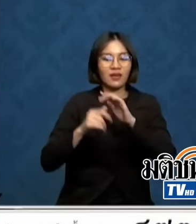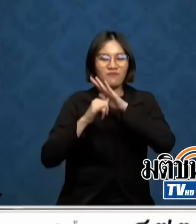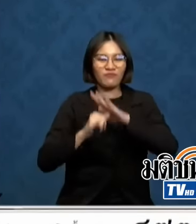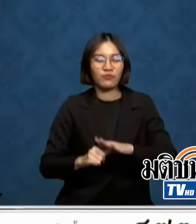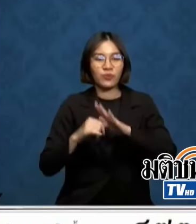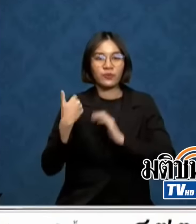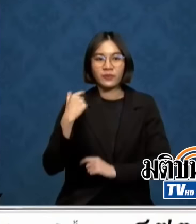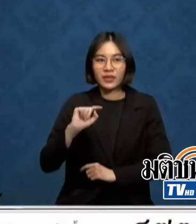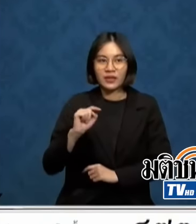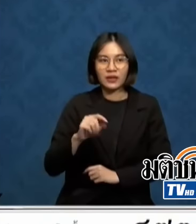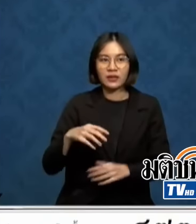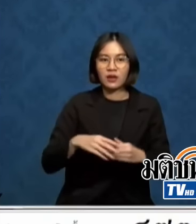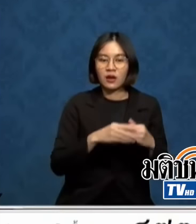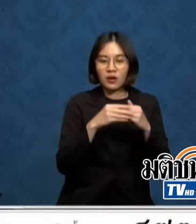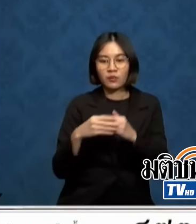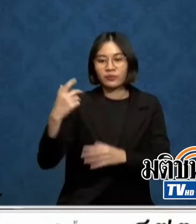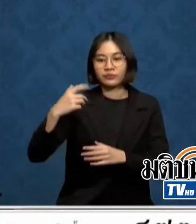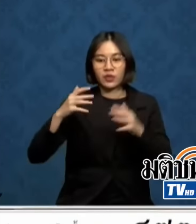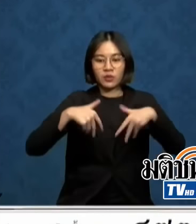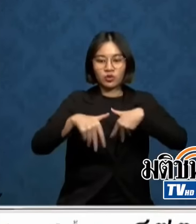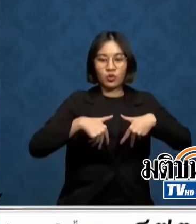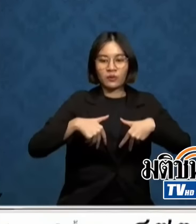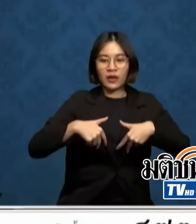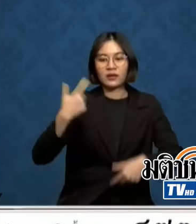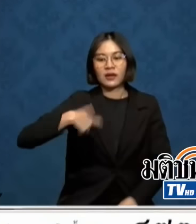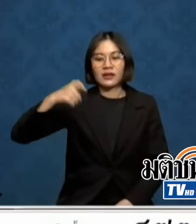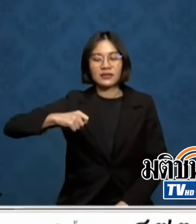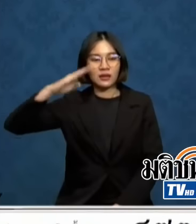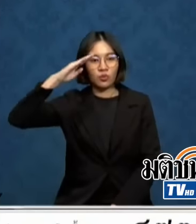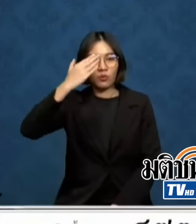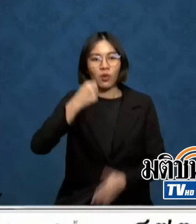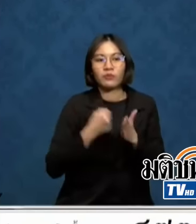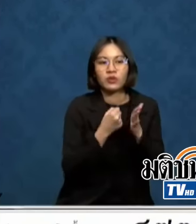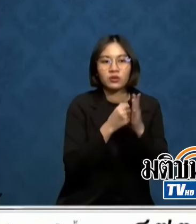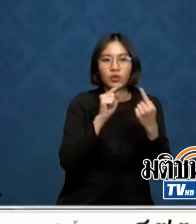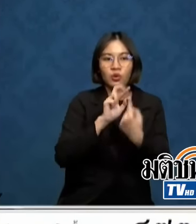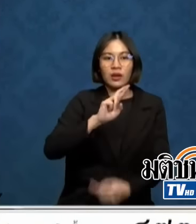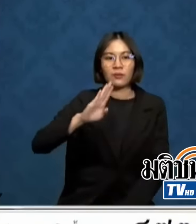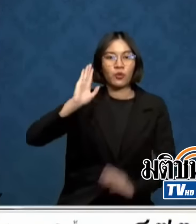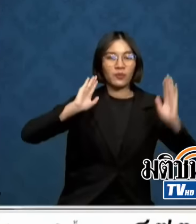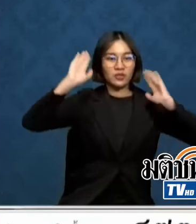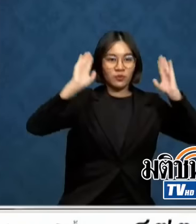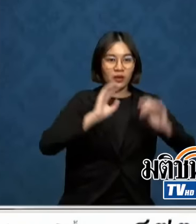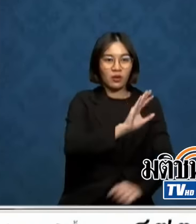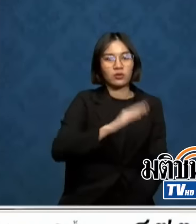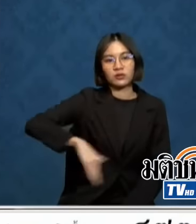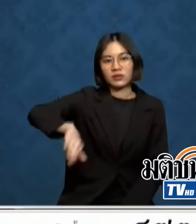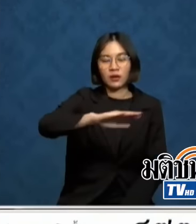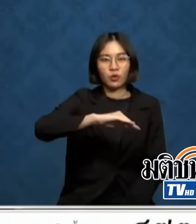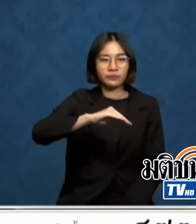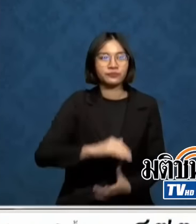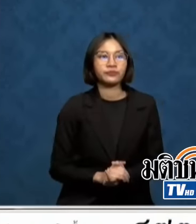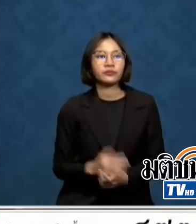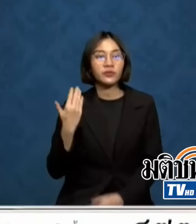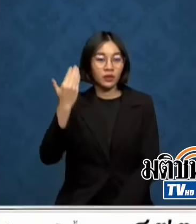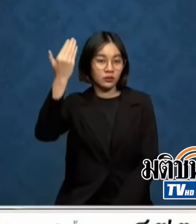ไรนำพลเรือนขึ้นศาลทหารเพียงเพราะเขายืนหยัดต่อสู้เพื่อระบอบประชาธิปไตยที่เป็นของพวกเราทุกคนครั้งหนึ่ง